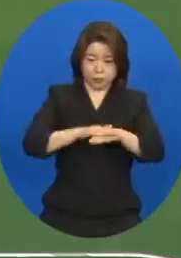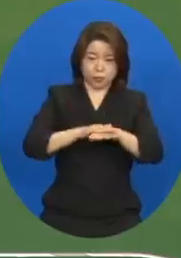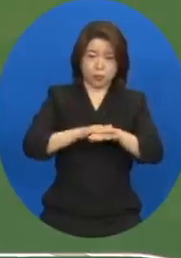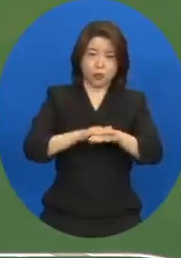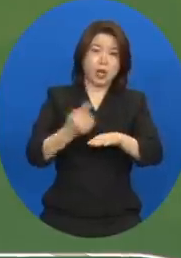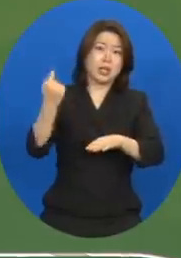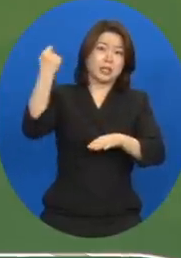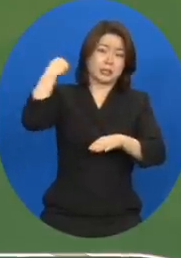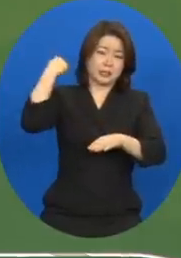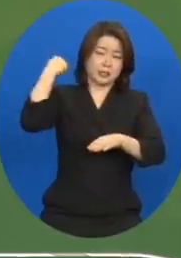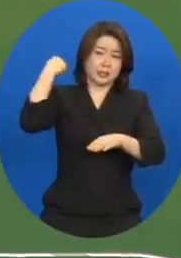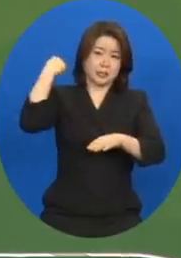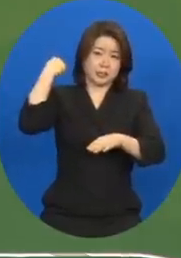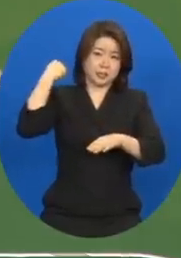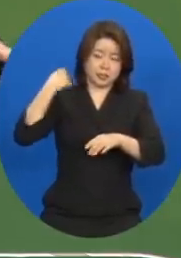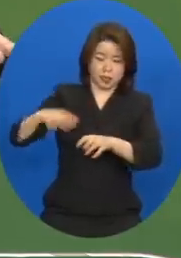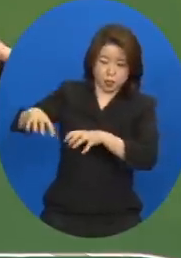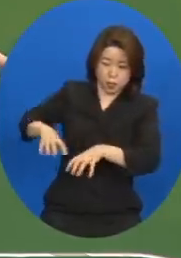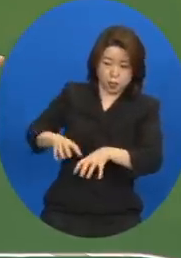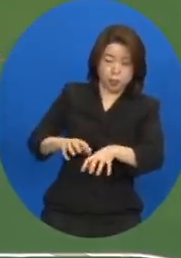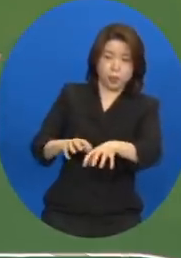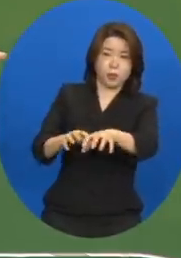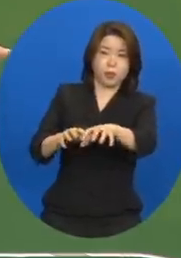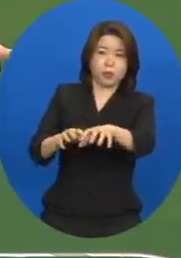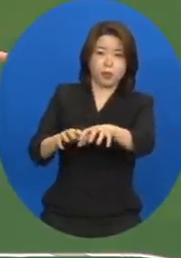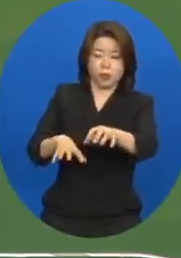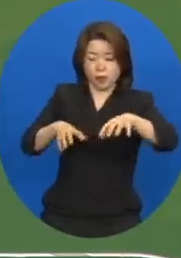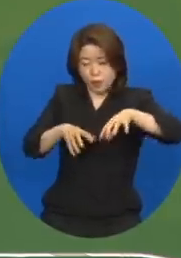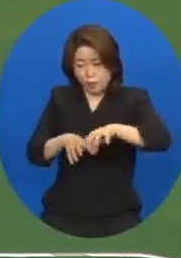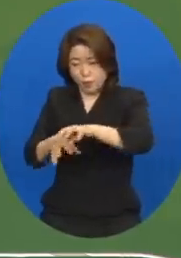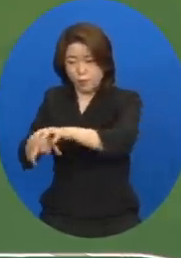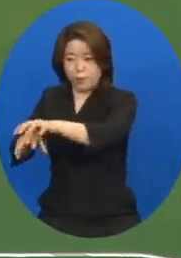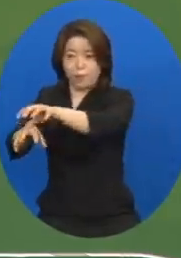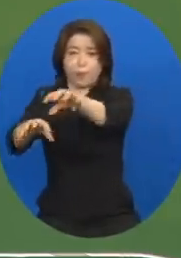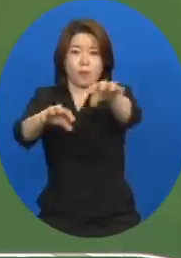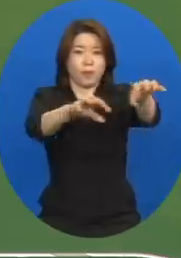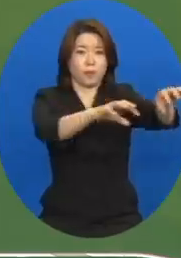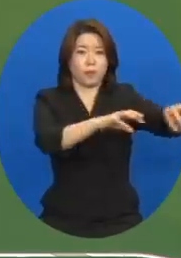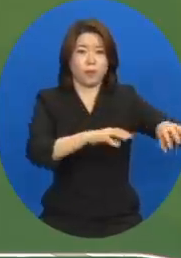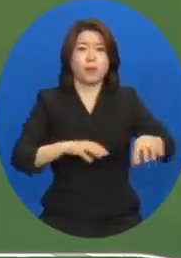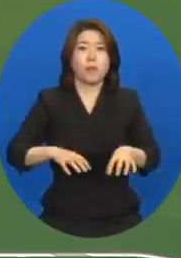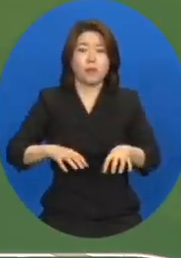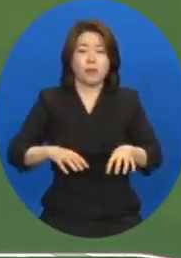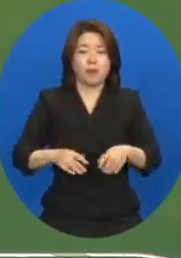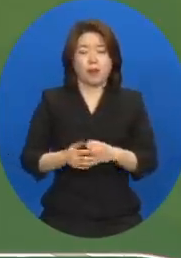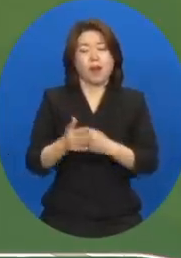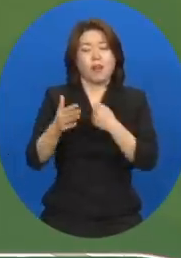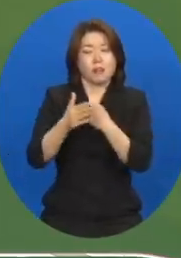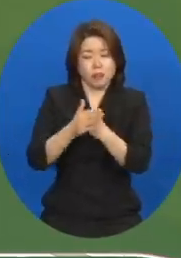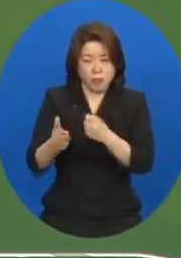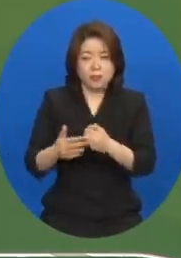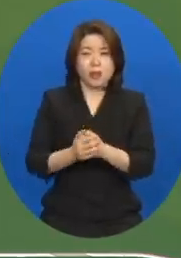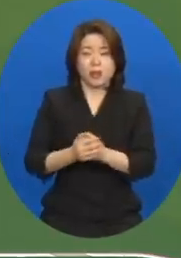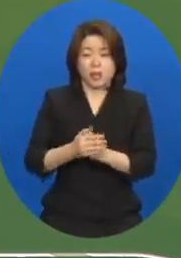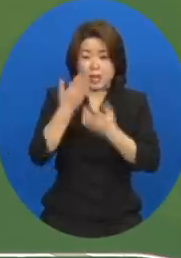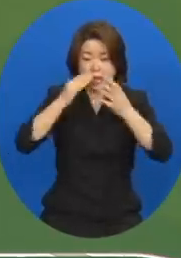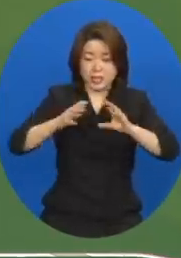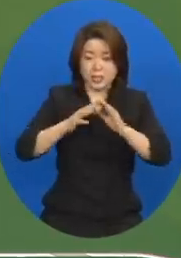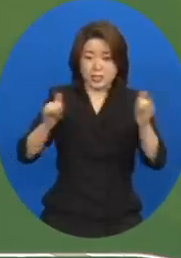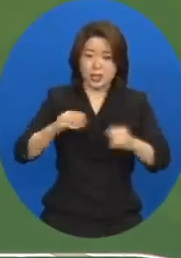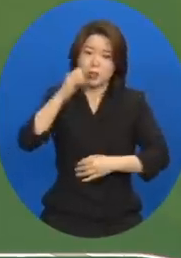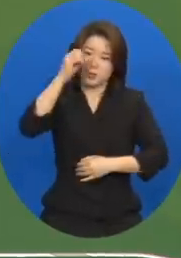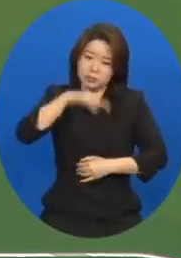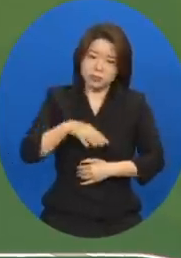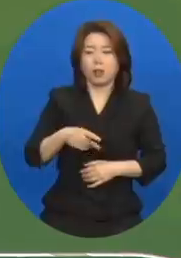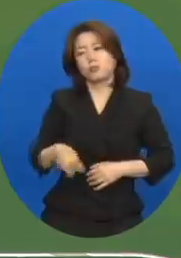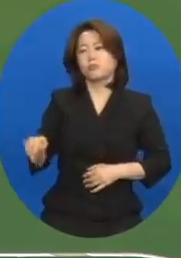뒤에는 후발대가 서고 그러면서 이스라엘 백성들이 성을 돌았습니다. 그러니까 이스라엘 백성들은 그냥 성을 돈 게